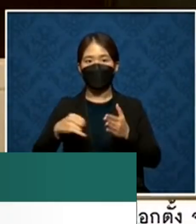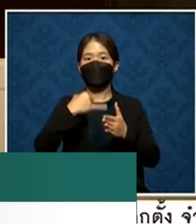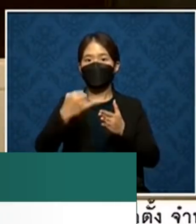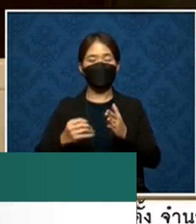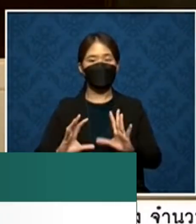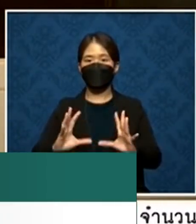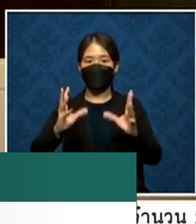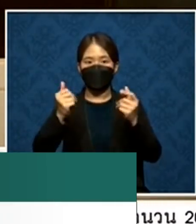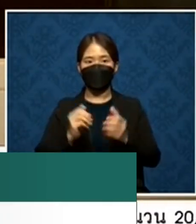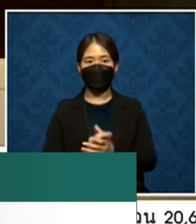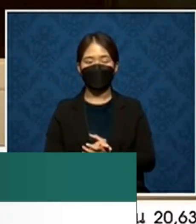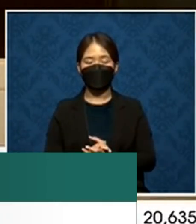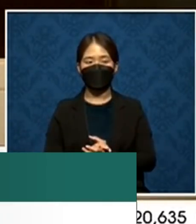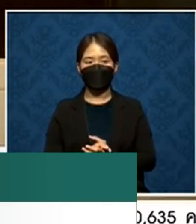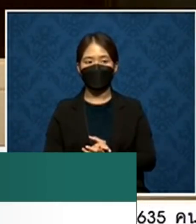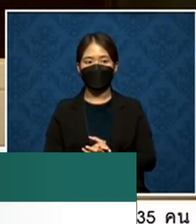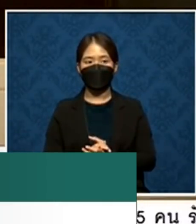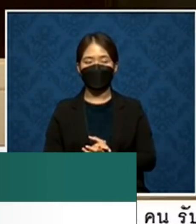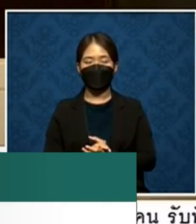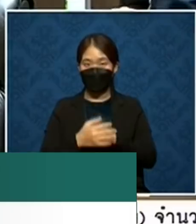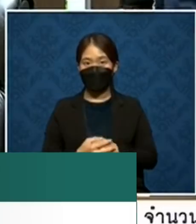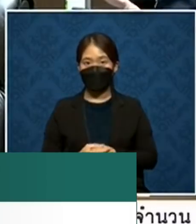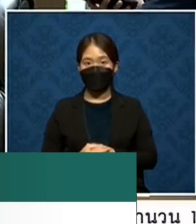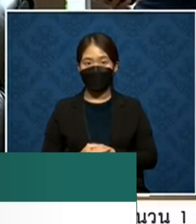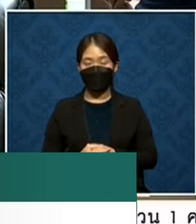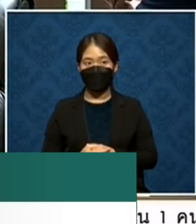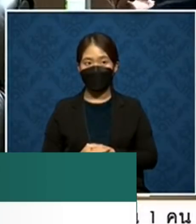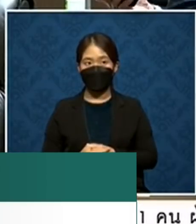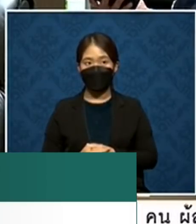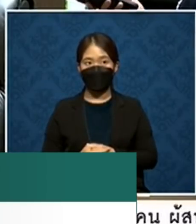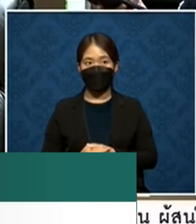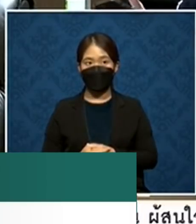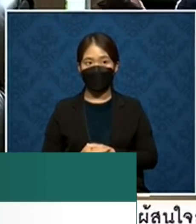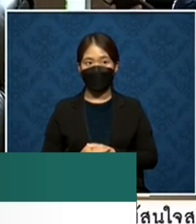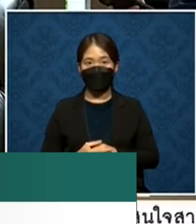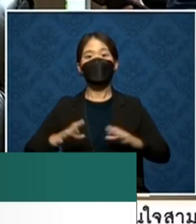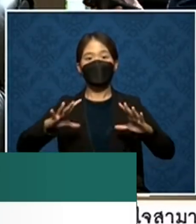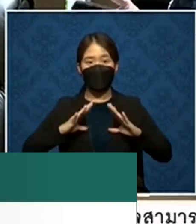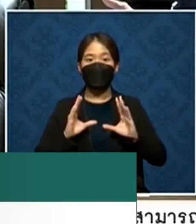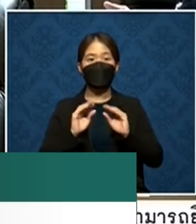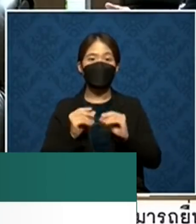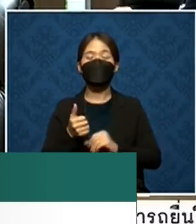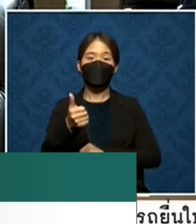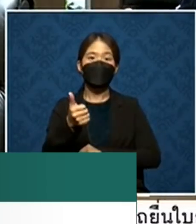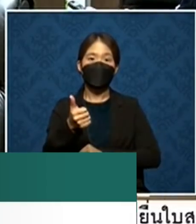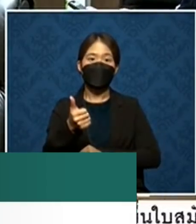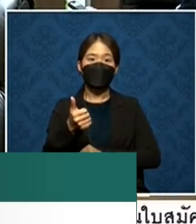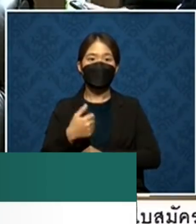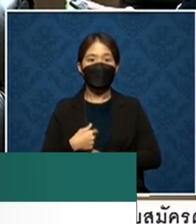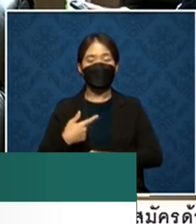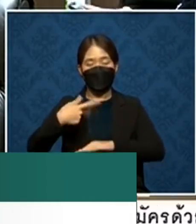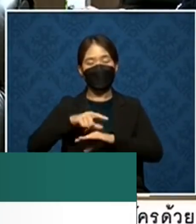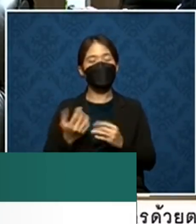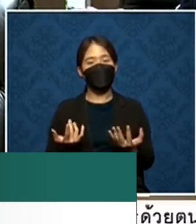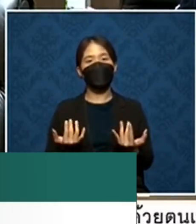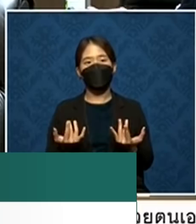ที่สภาจะเลิกนะ ครับ เช่นเมื่อสัปดาห์ก่อนนั้นเนี่ยครับเมื่อพิจารณาไปกฎหม